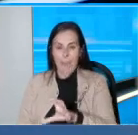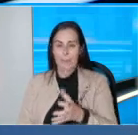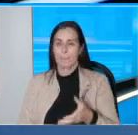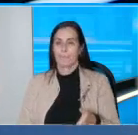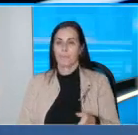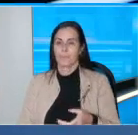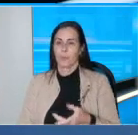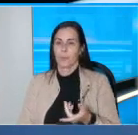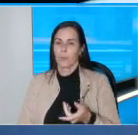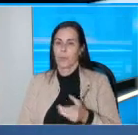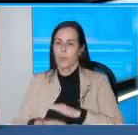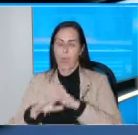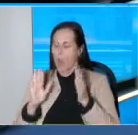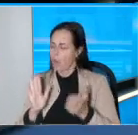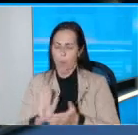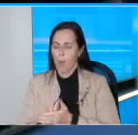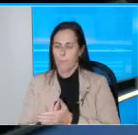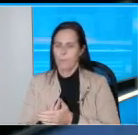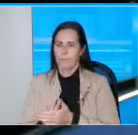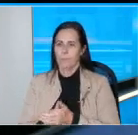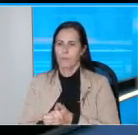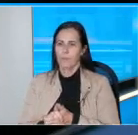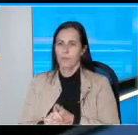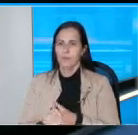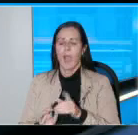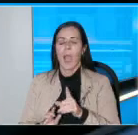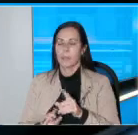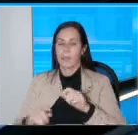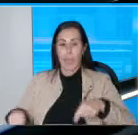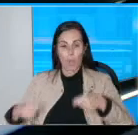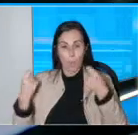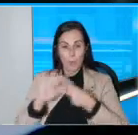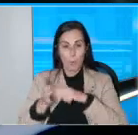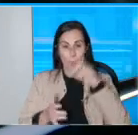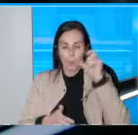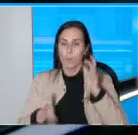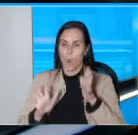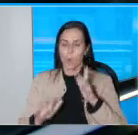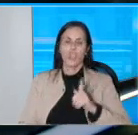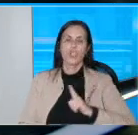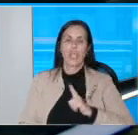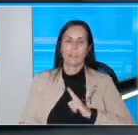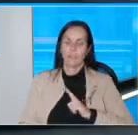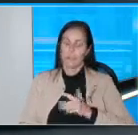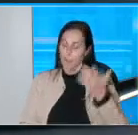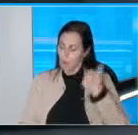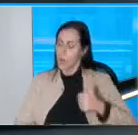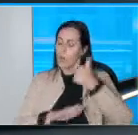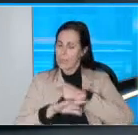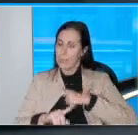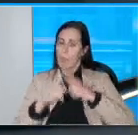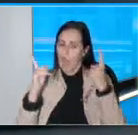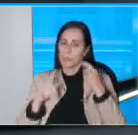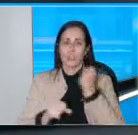עליו. הוא הכל שטר, הכל בול, בכל בניין. אז בכל מקרה, התרבות הפוליטית הטורקית היא מאוד אישית, והיו מנהיגים